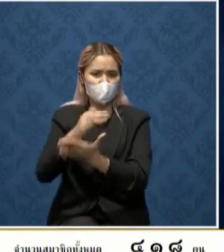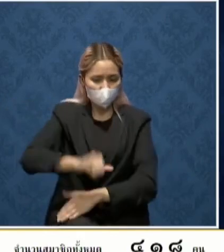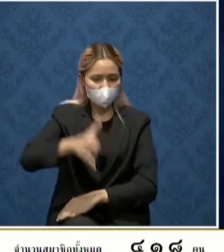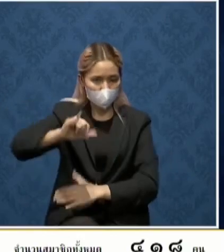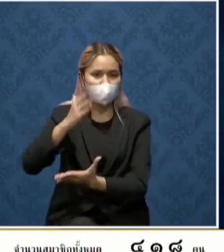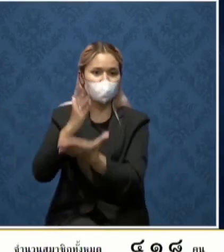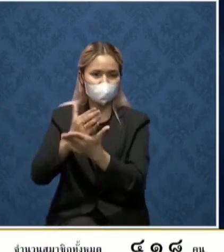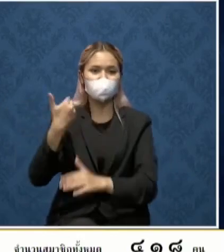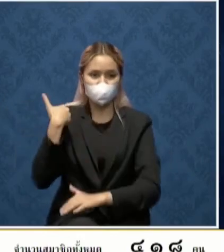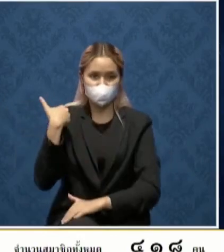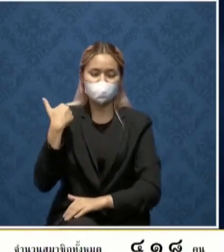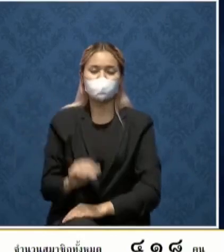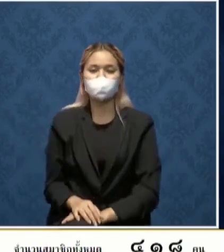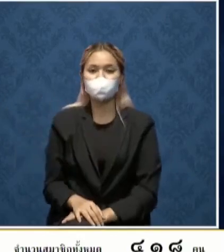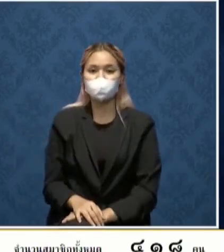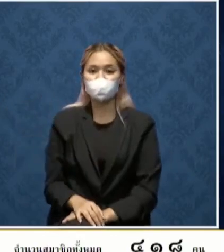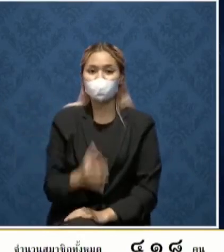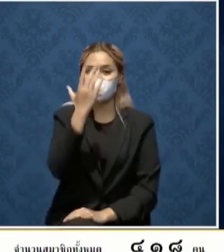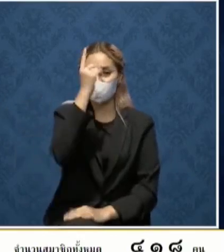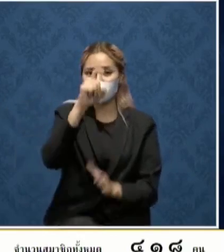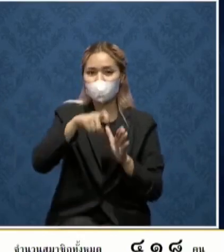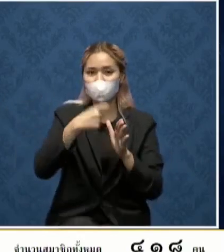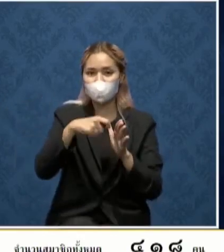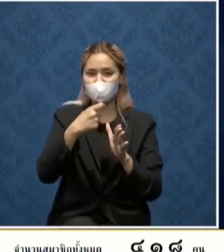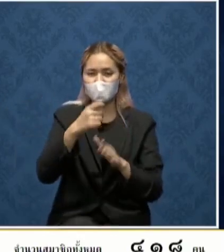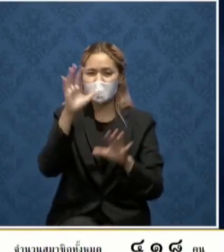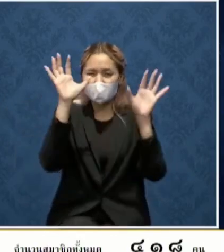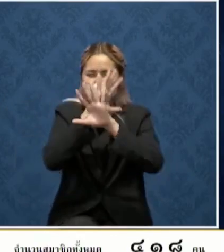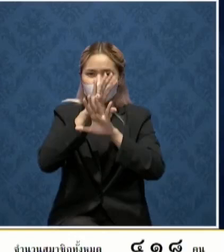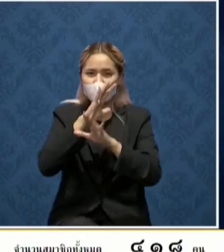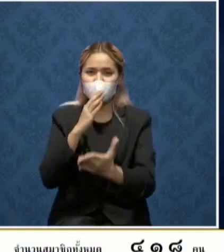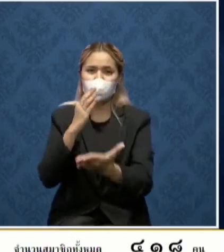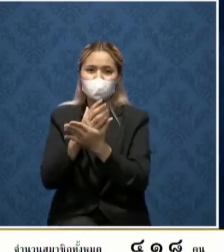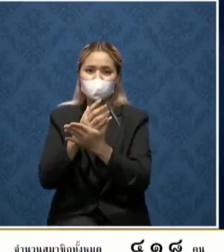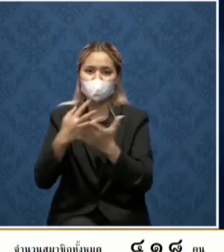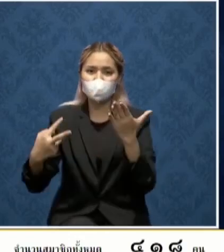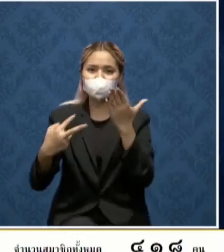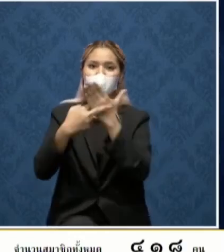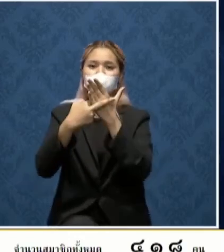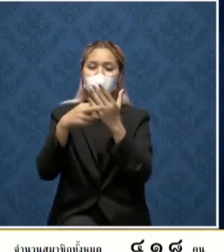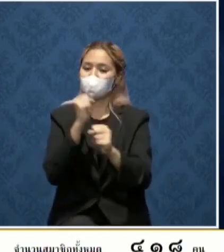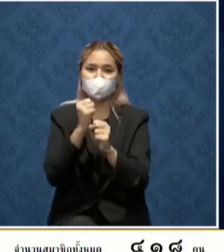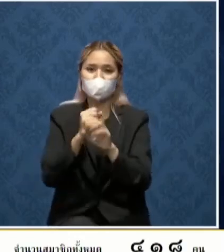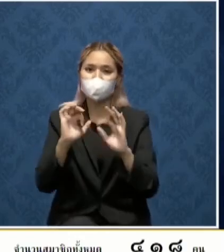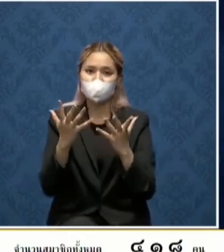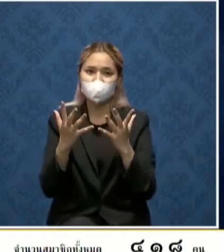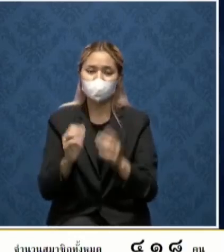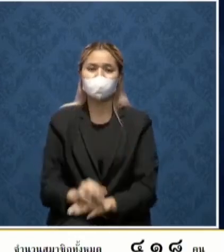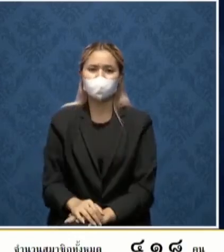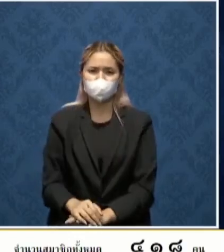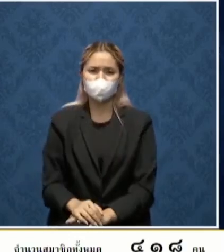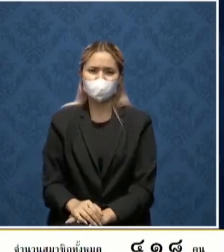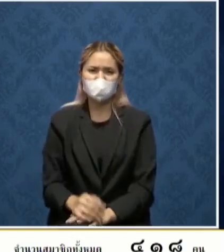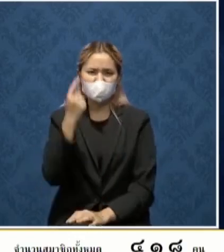นองจากเกิดสภาวะ overload มอเตอรเลยตดการทำงานบางทานอจะบอกวา